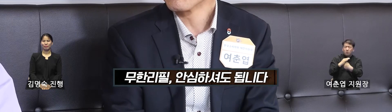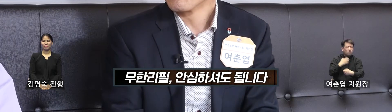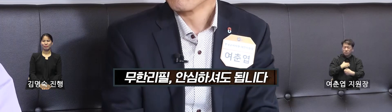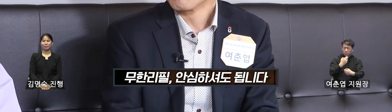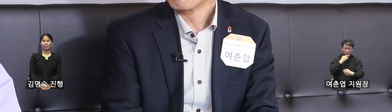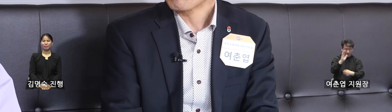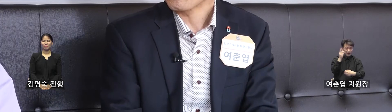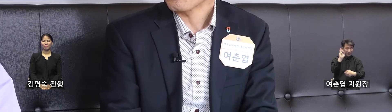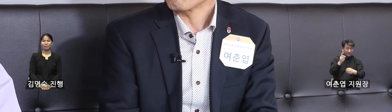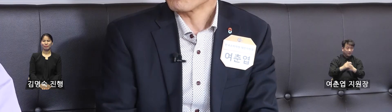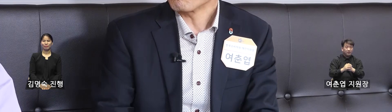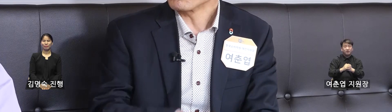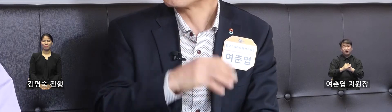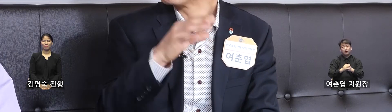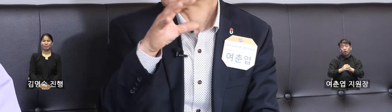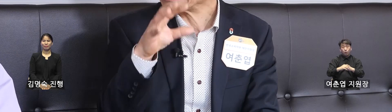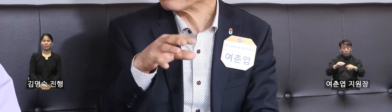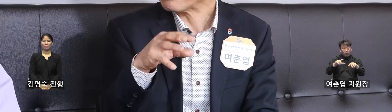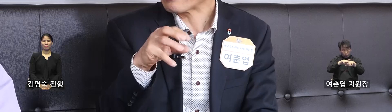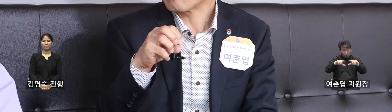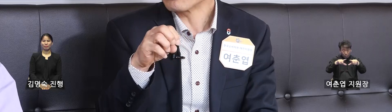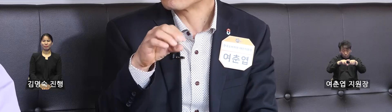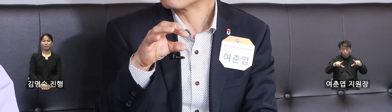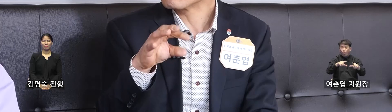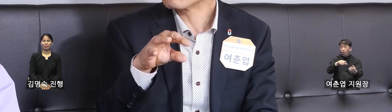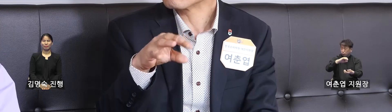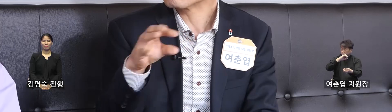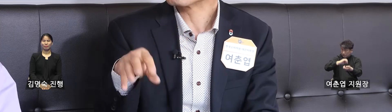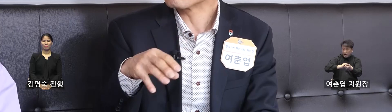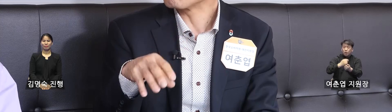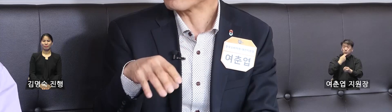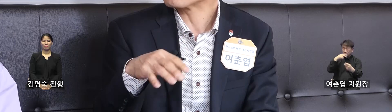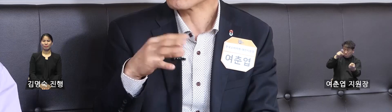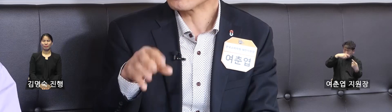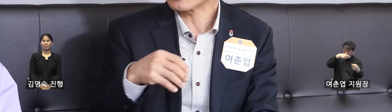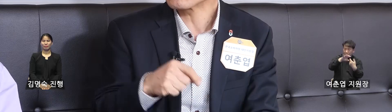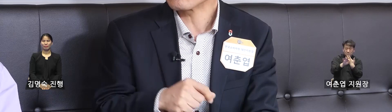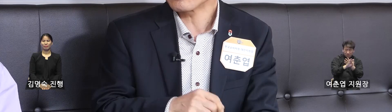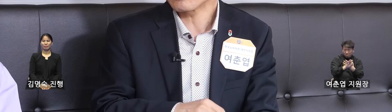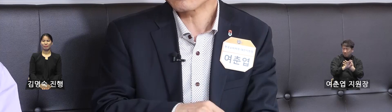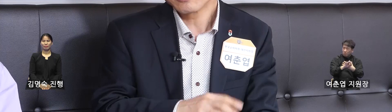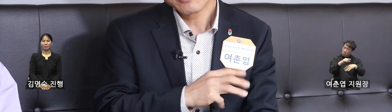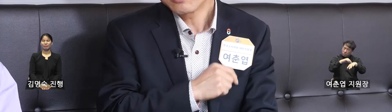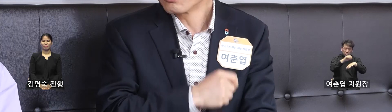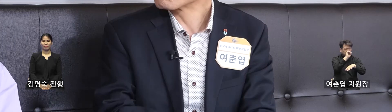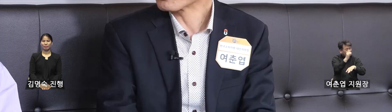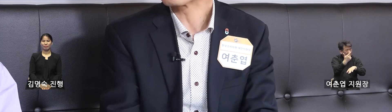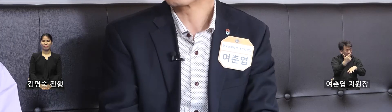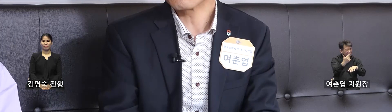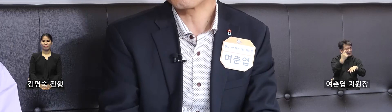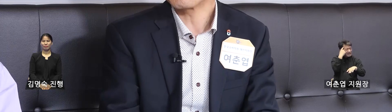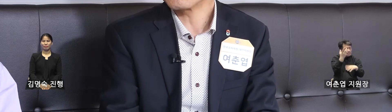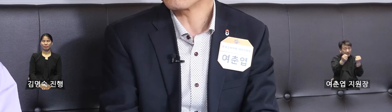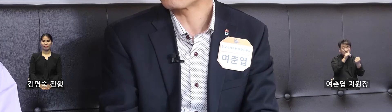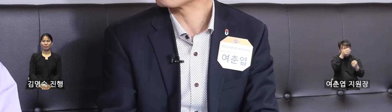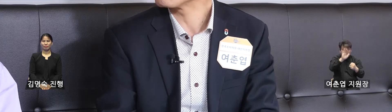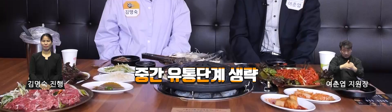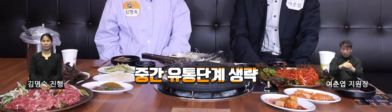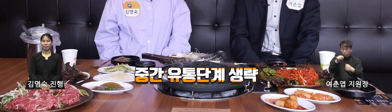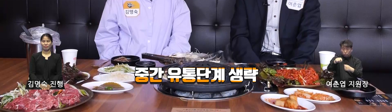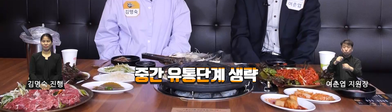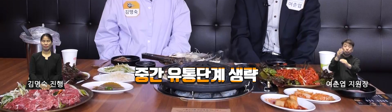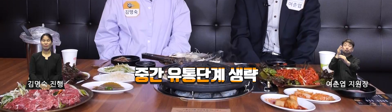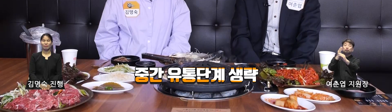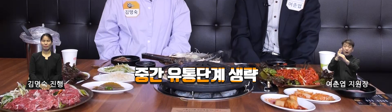하면은 이제 뭐 질이 낮거나 뭐 이런 걸 많이 생각을 하시는데 이 업소 같은 경우에는 이제